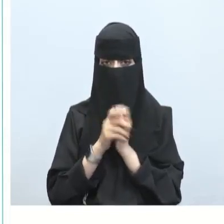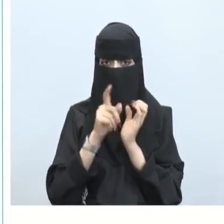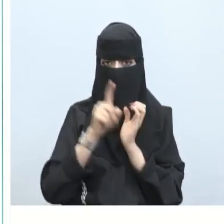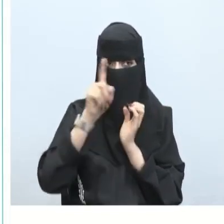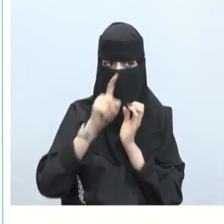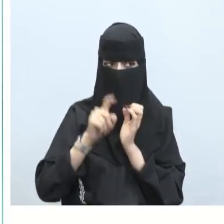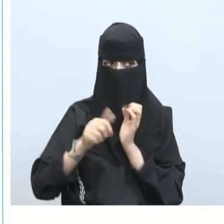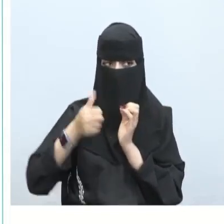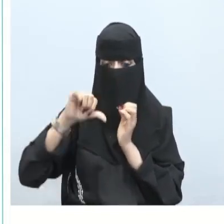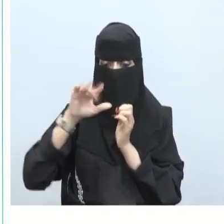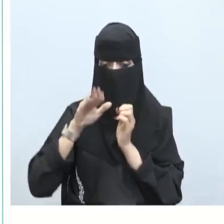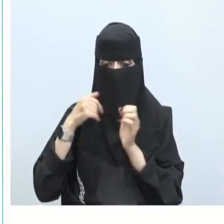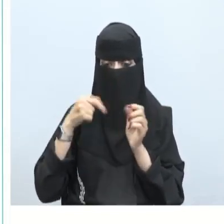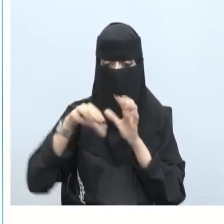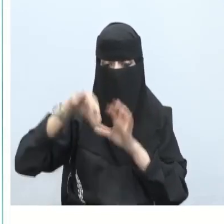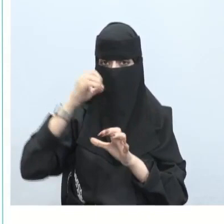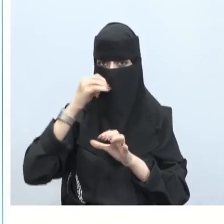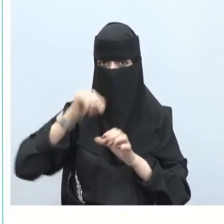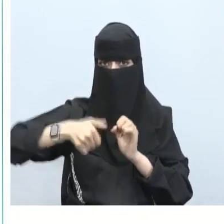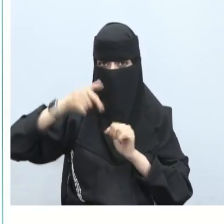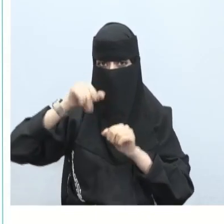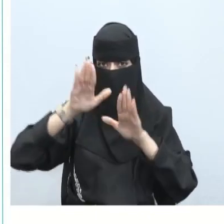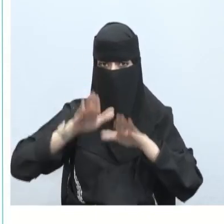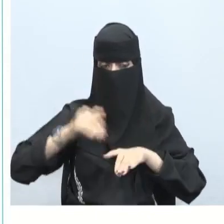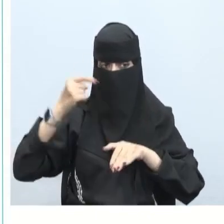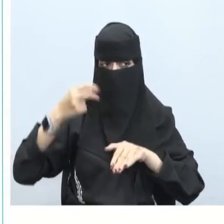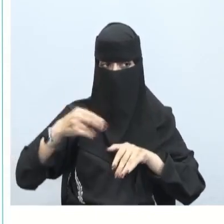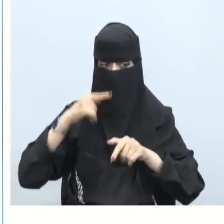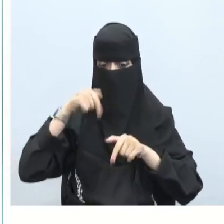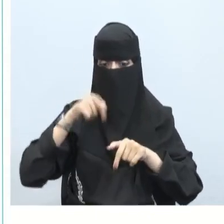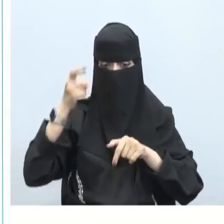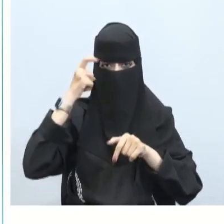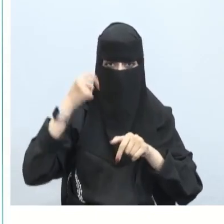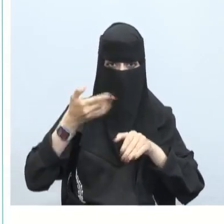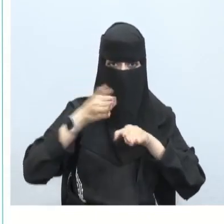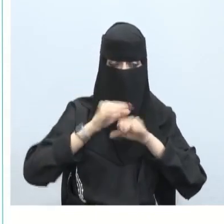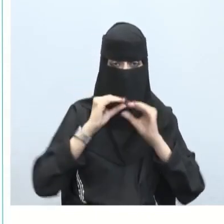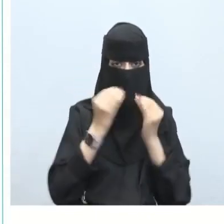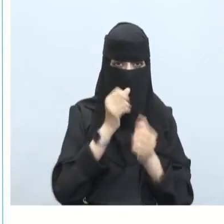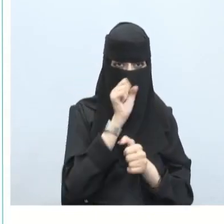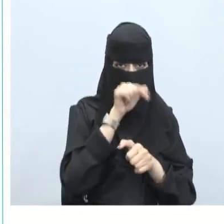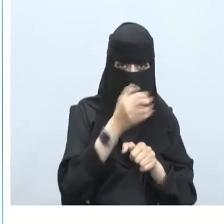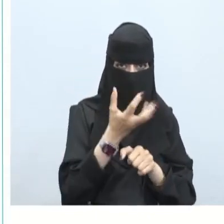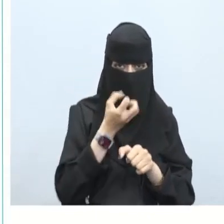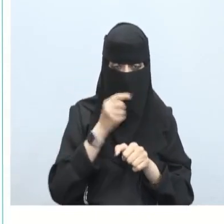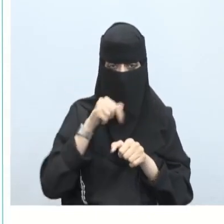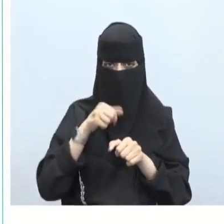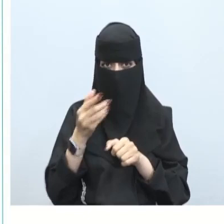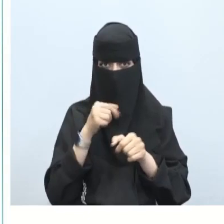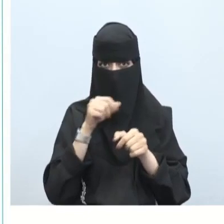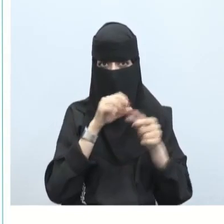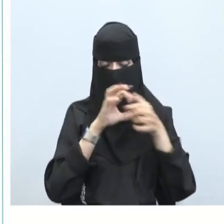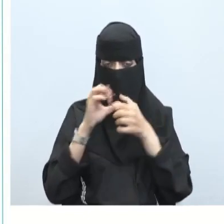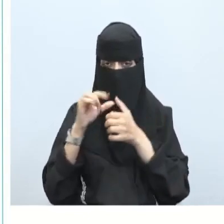لتقييم الدرس اختر الاجابه الافضل لكل مما يلي تعرف الاداره المختصه بالحصول على اكتساب